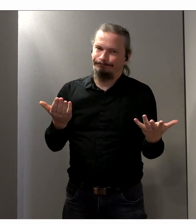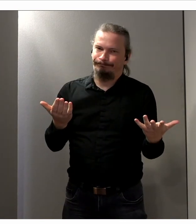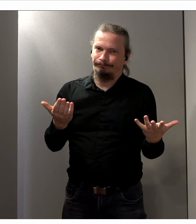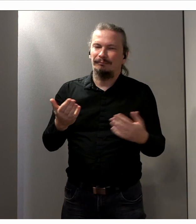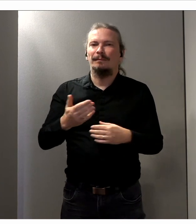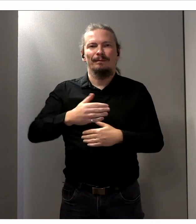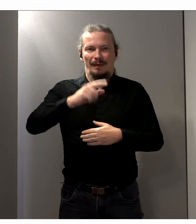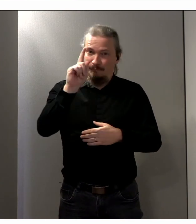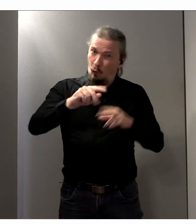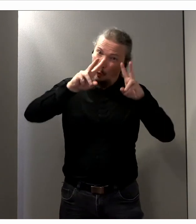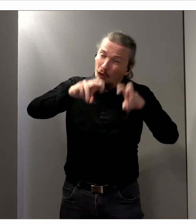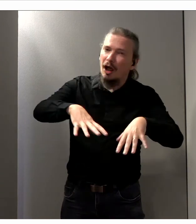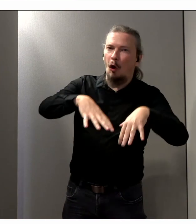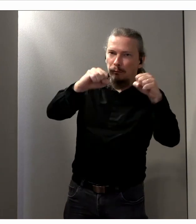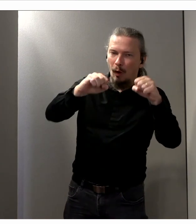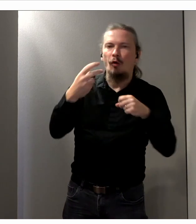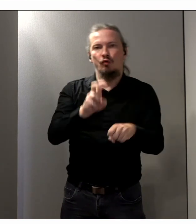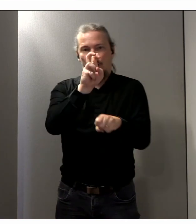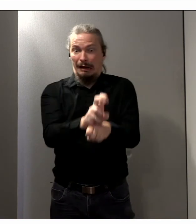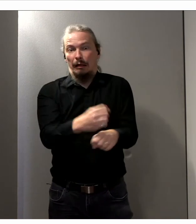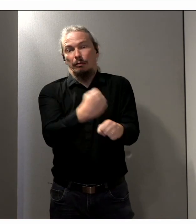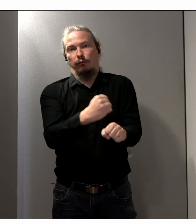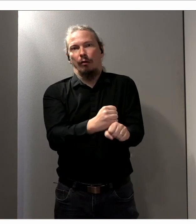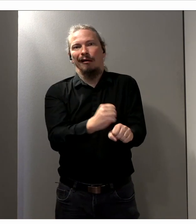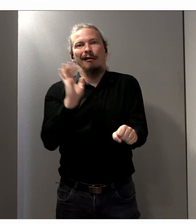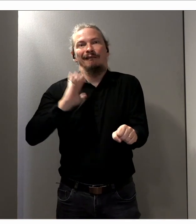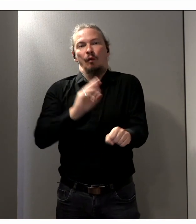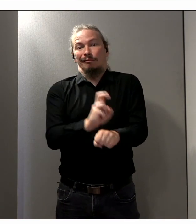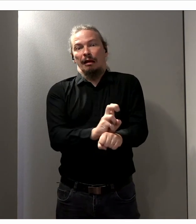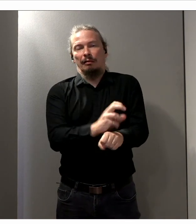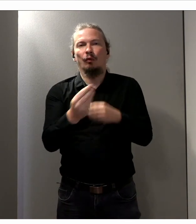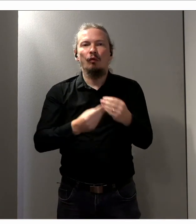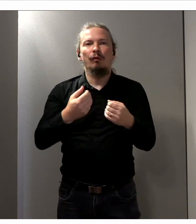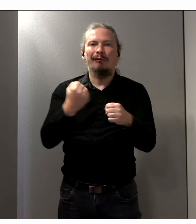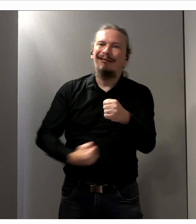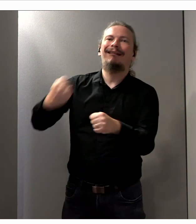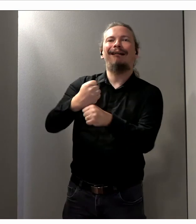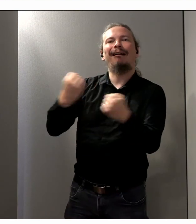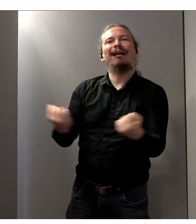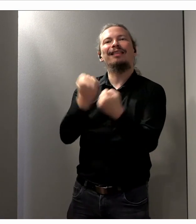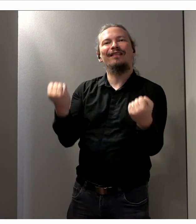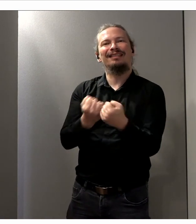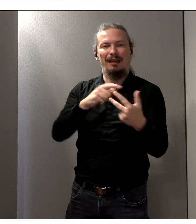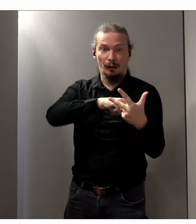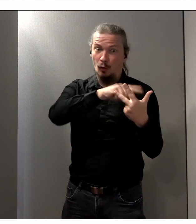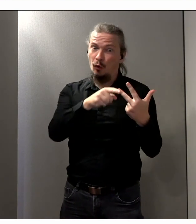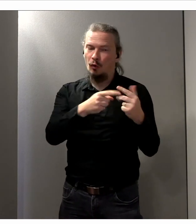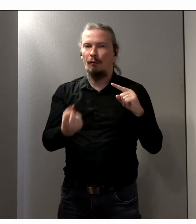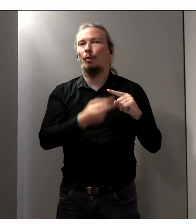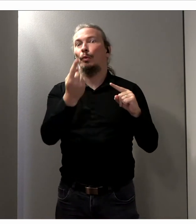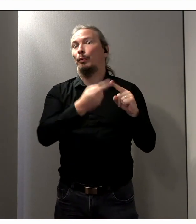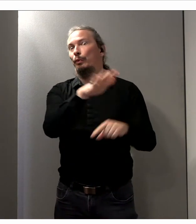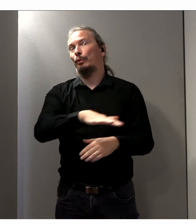par la recherche d'emploi, le maintien dans un emploi existant ou la création d'une activité professionnelle, est un enjeu